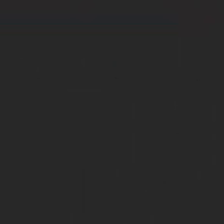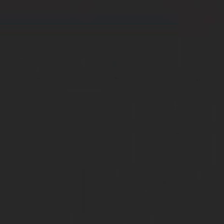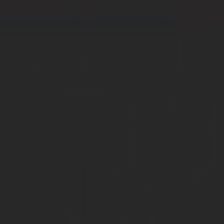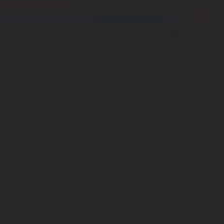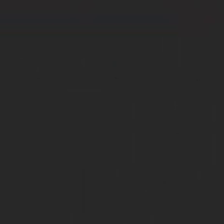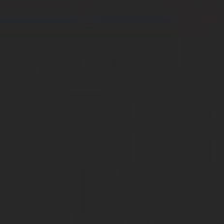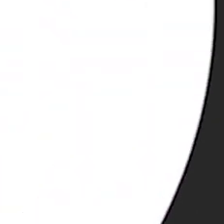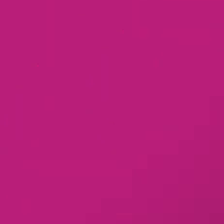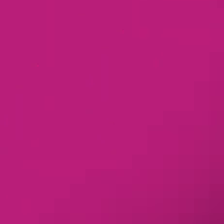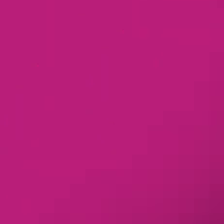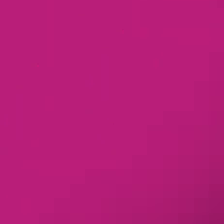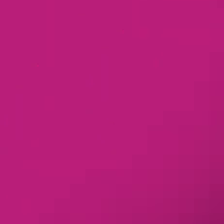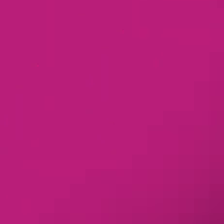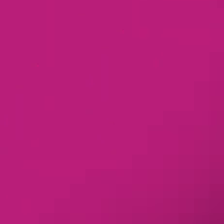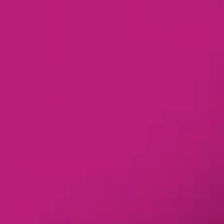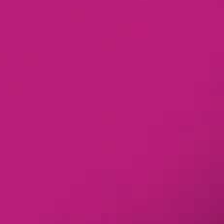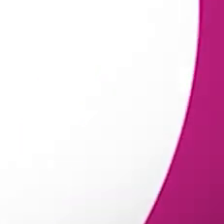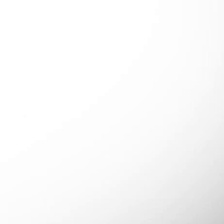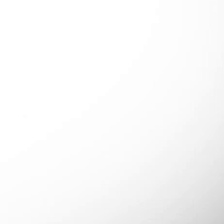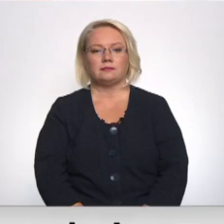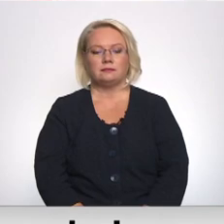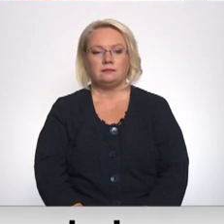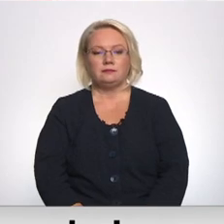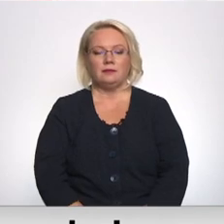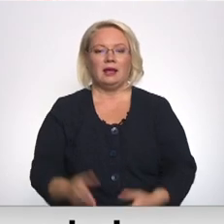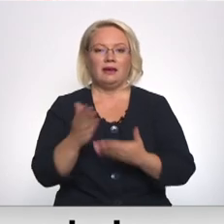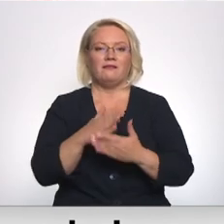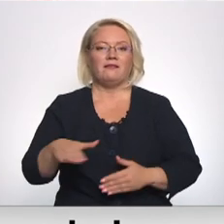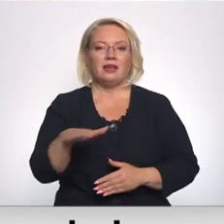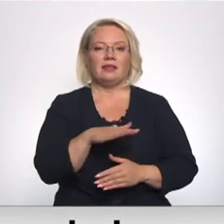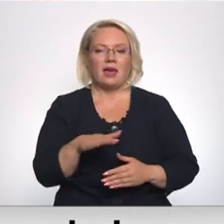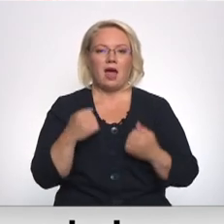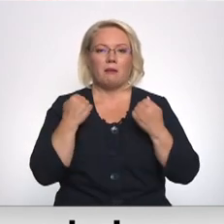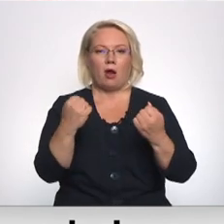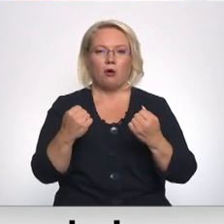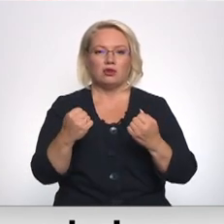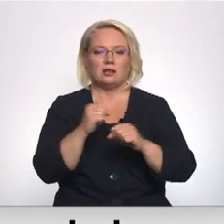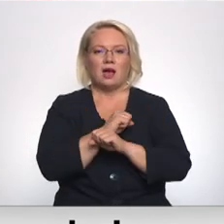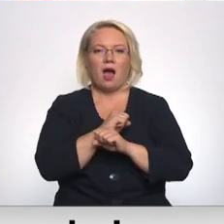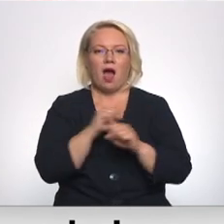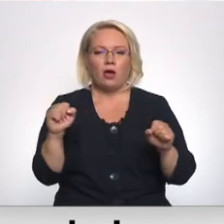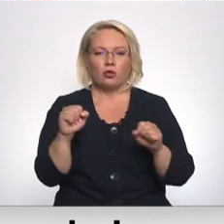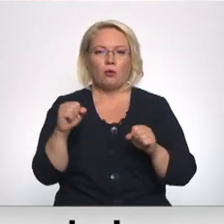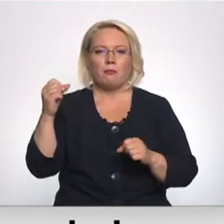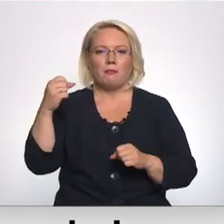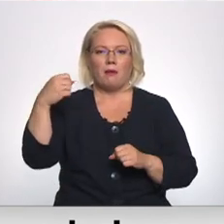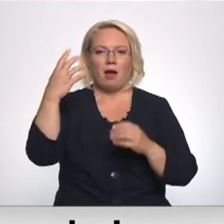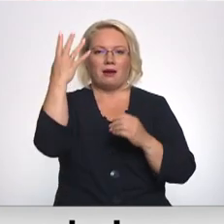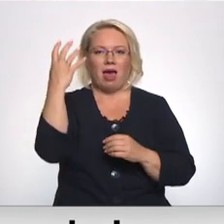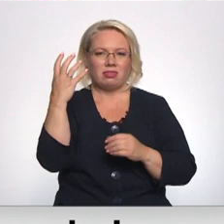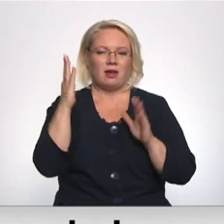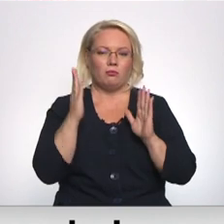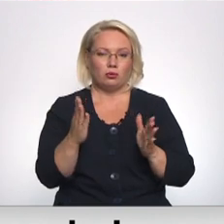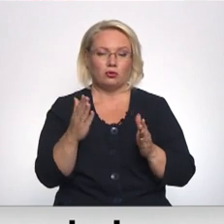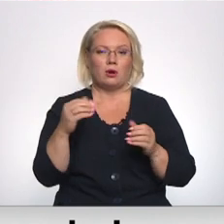Re, viss ēters ir te! Vidējā braukšanas ātruma radari būs. Pirmais posms, kur automašīnu